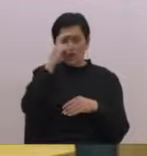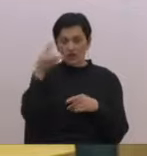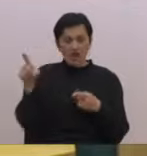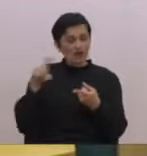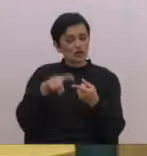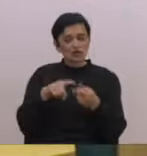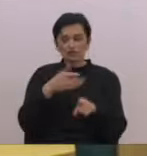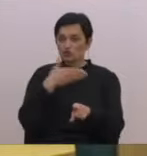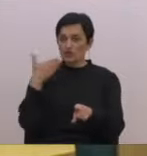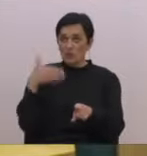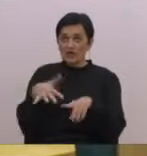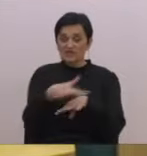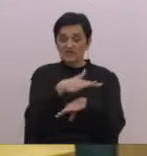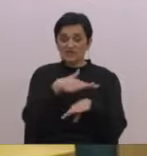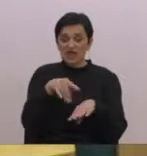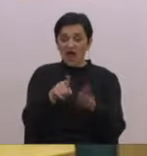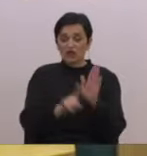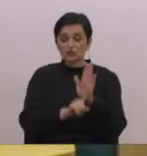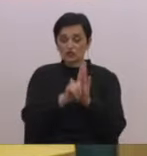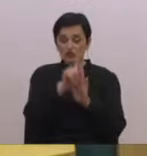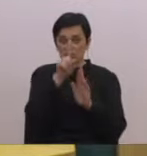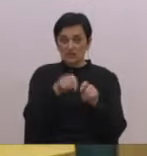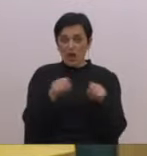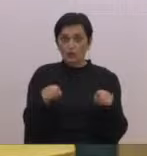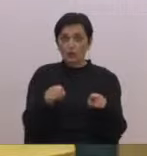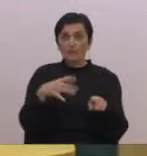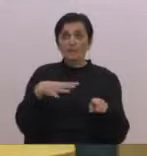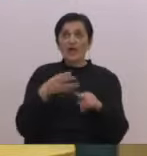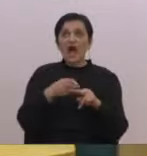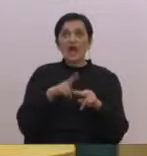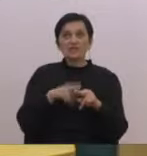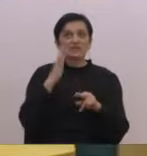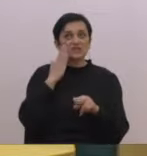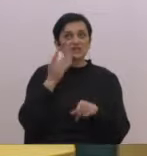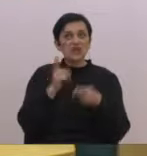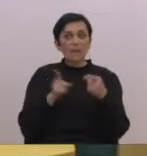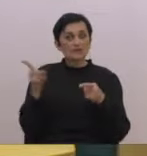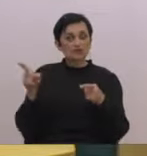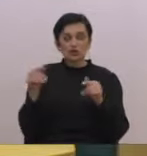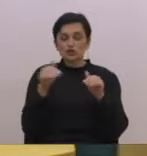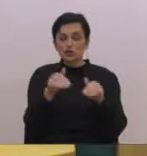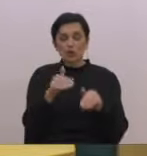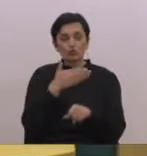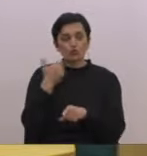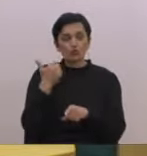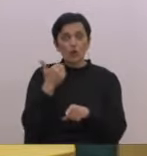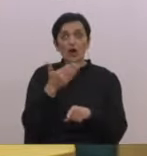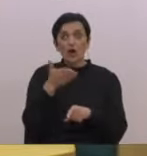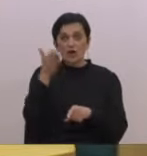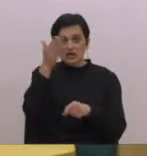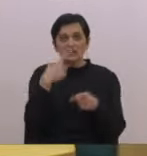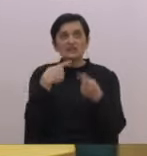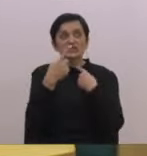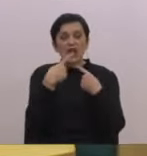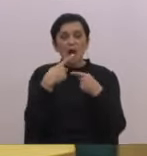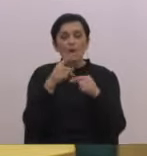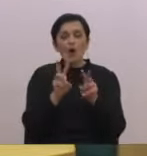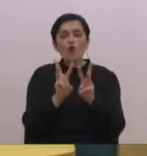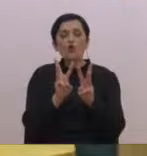am sektoris tsarmokmnastan zogadat am kveqanashi ra, es namdulad aravit ari shekheba ara ak, magram tsadi da elaparaket